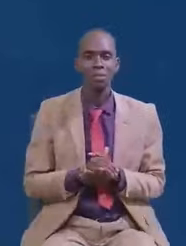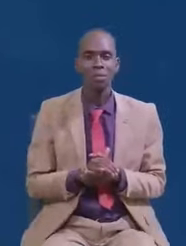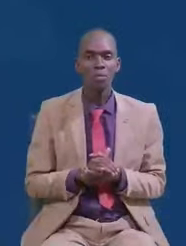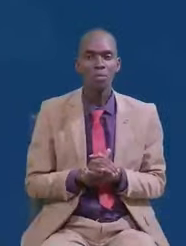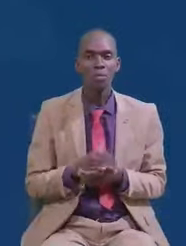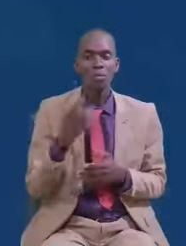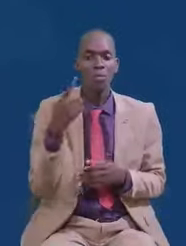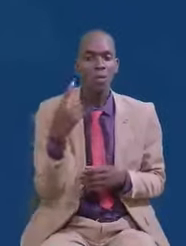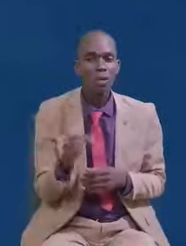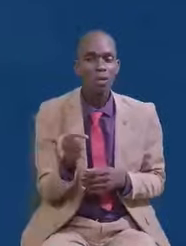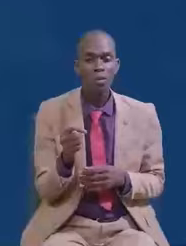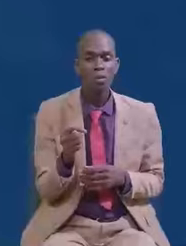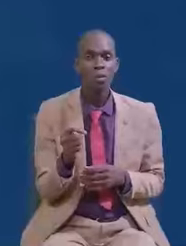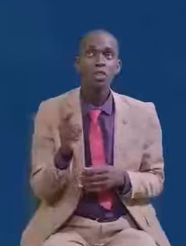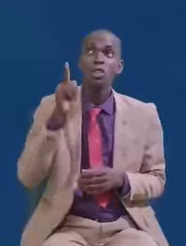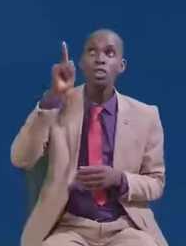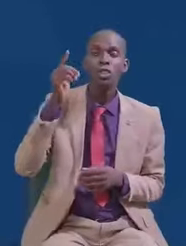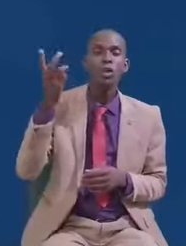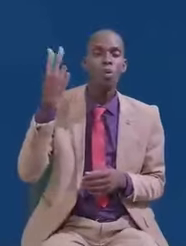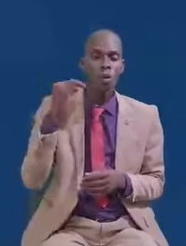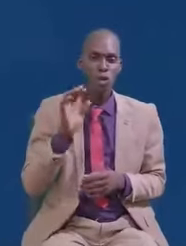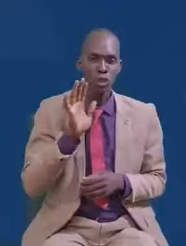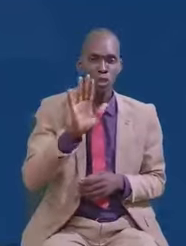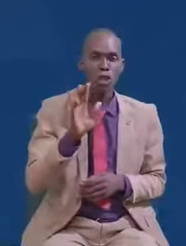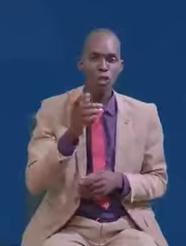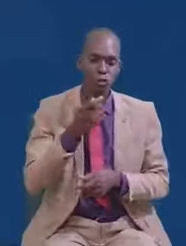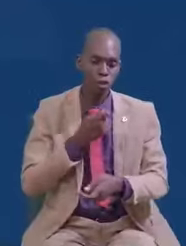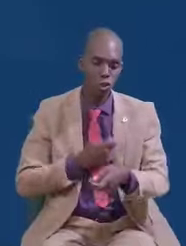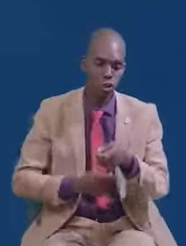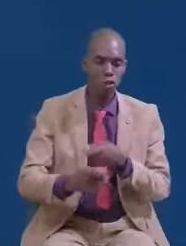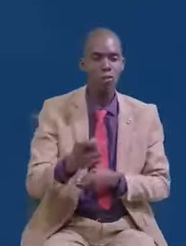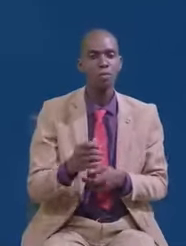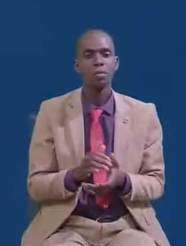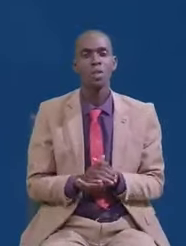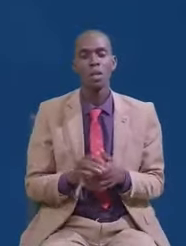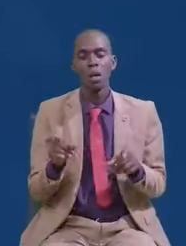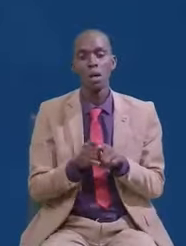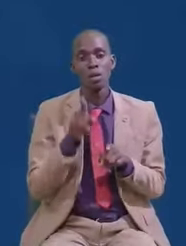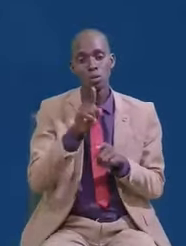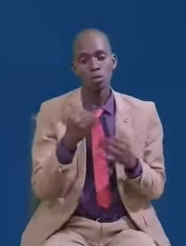Mais il était votre substitut. Comme vous vous regardez,